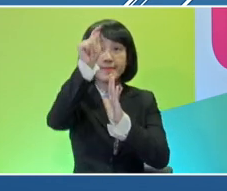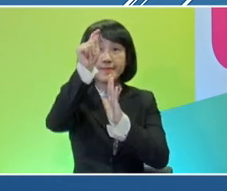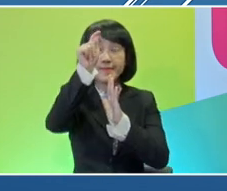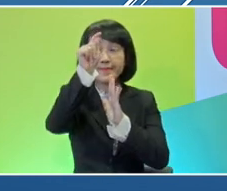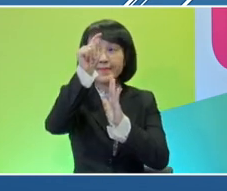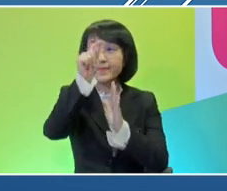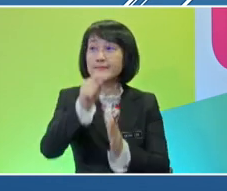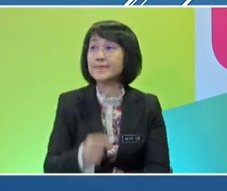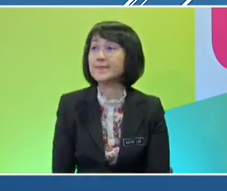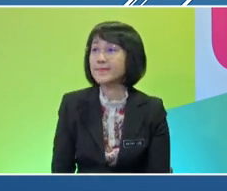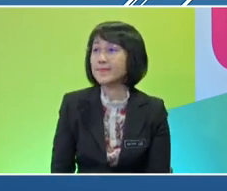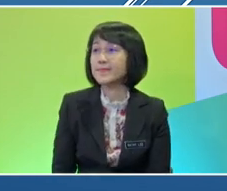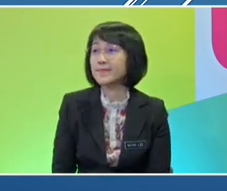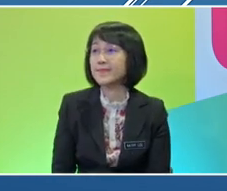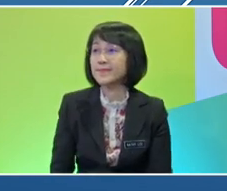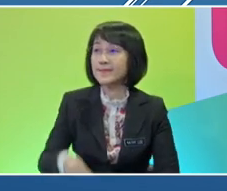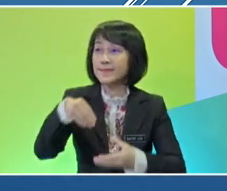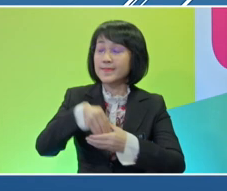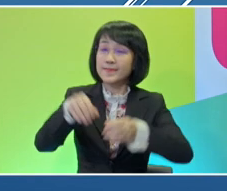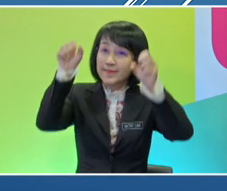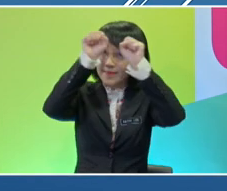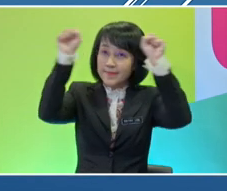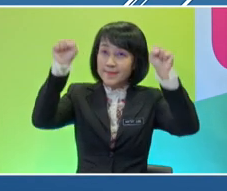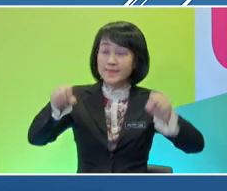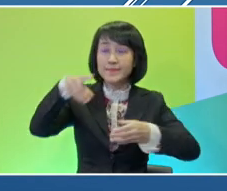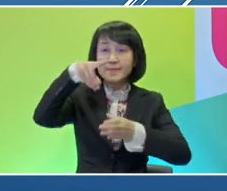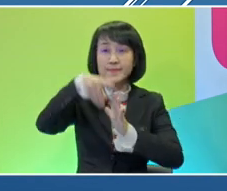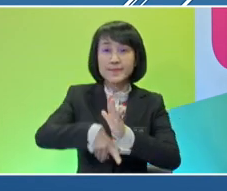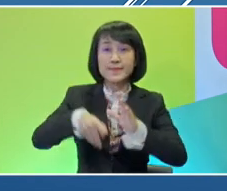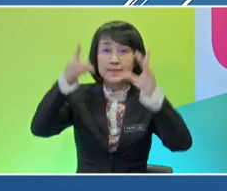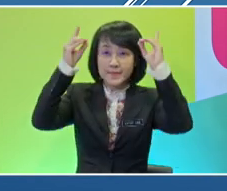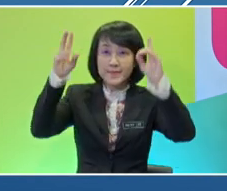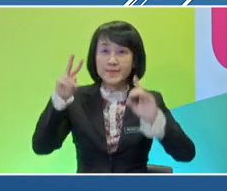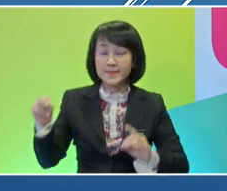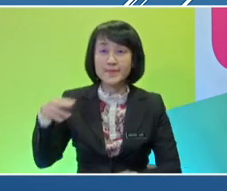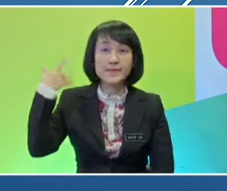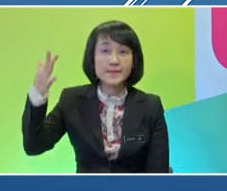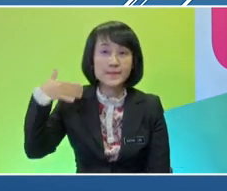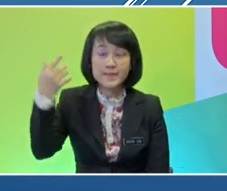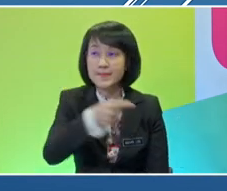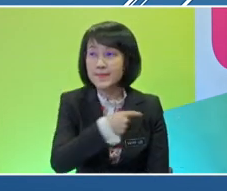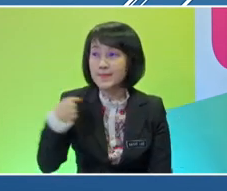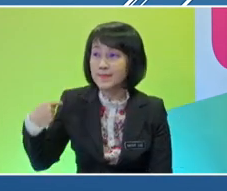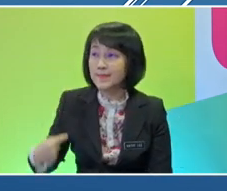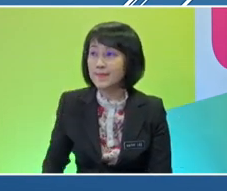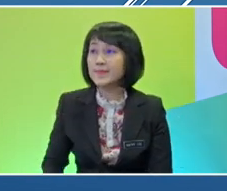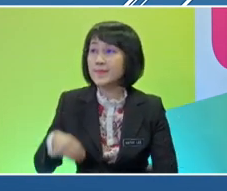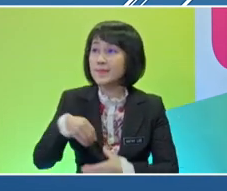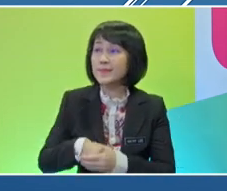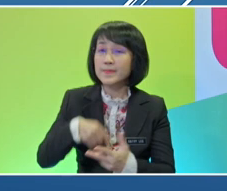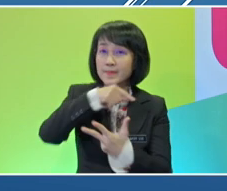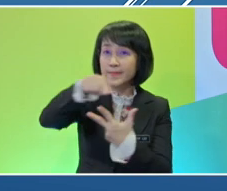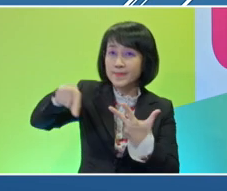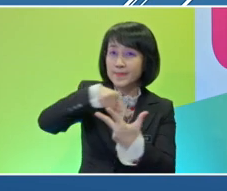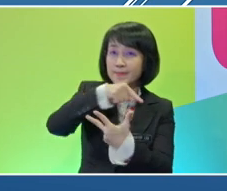tinggi dalam sistem pendidikan di taman tersebut jadi dalam ke 33 peringkat pendidikan ini